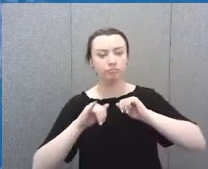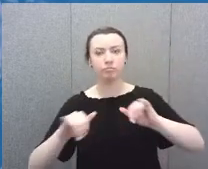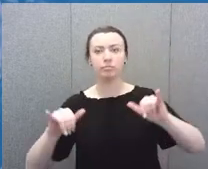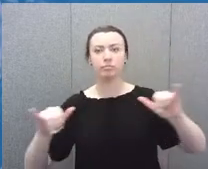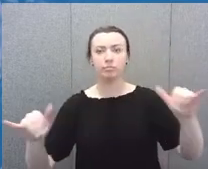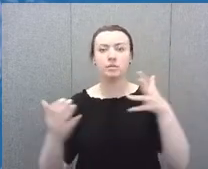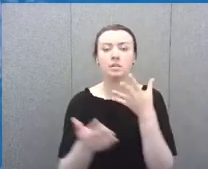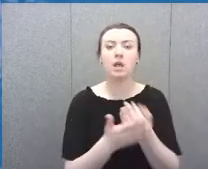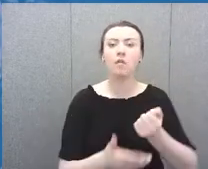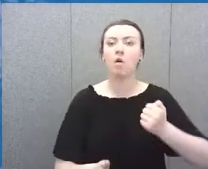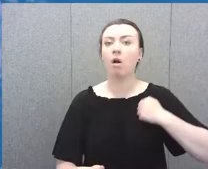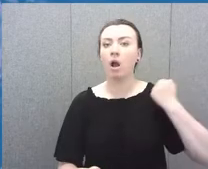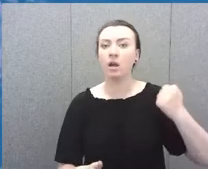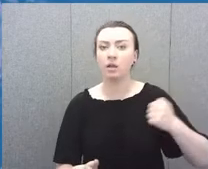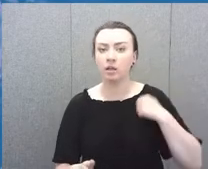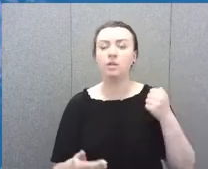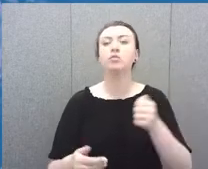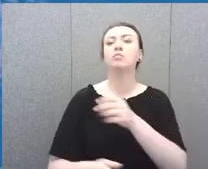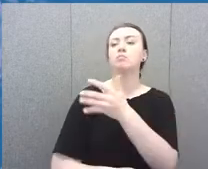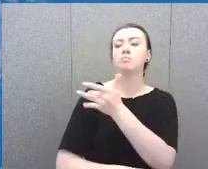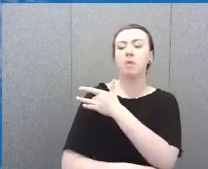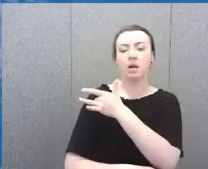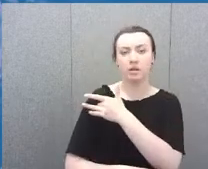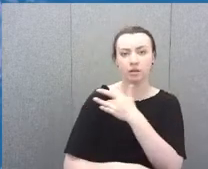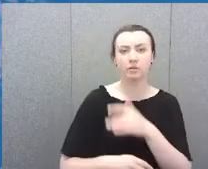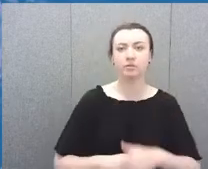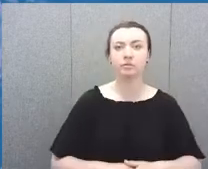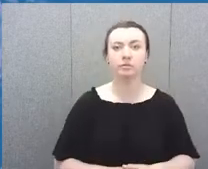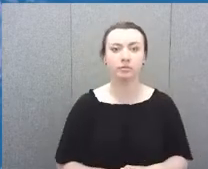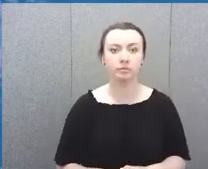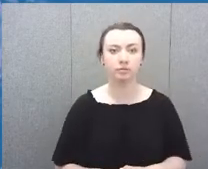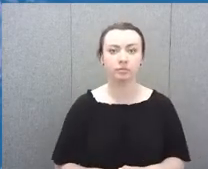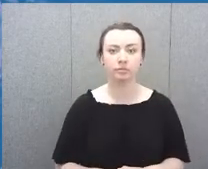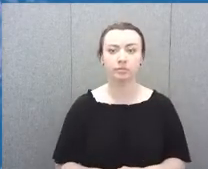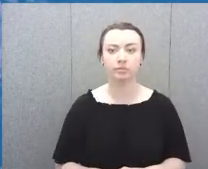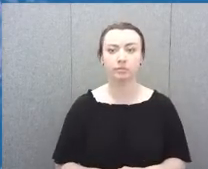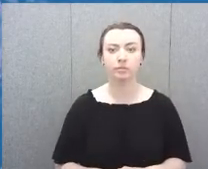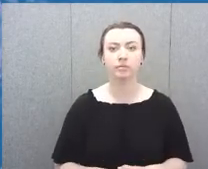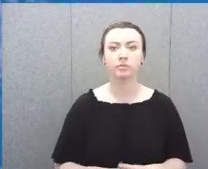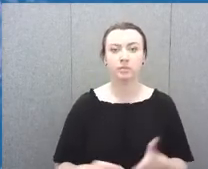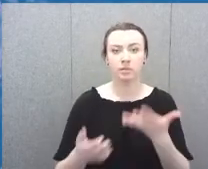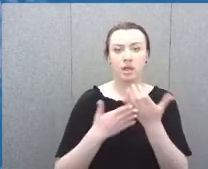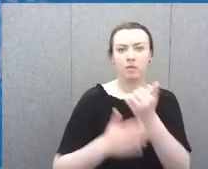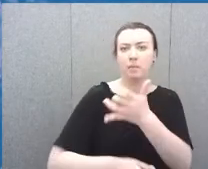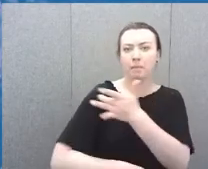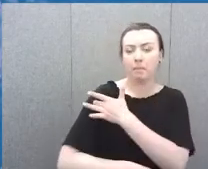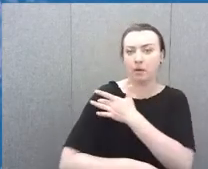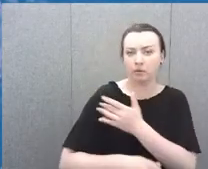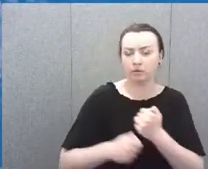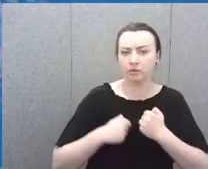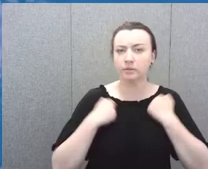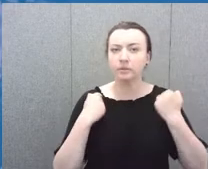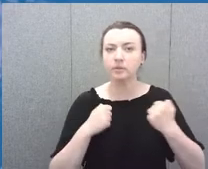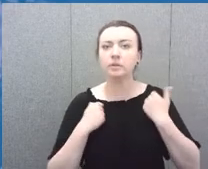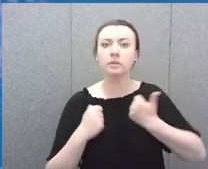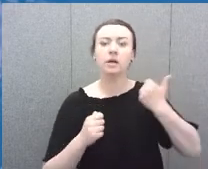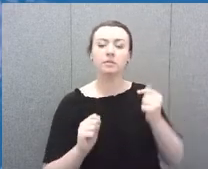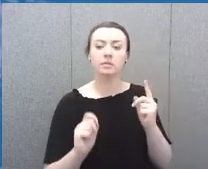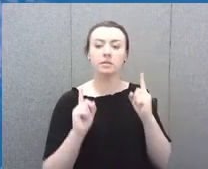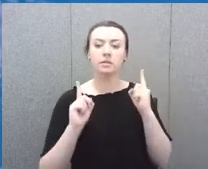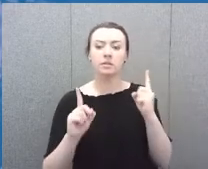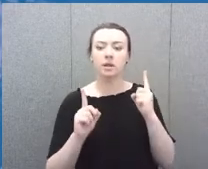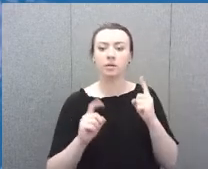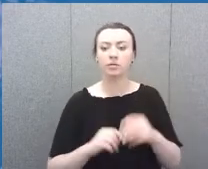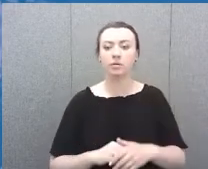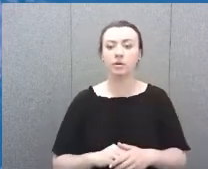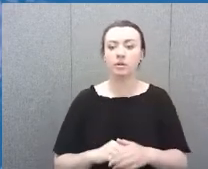соответствующих служб у нас зависит от внешних источников финансирования. Я побольше говорю про